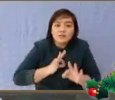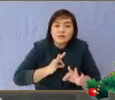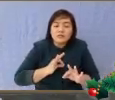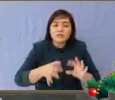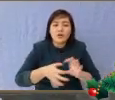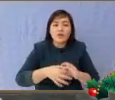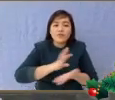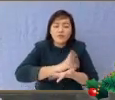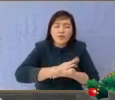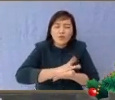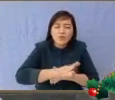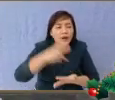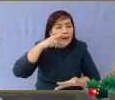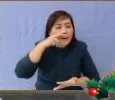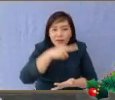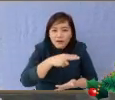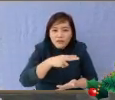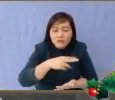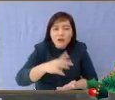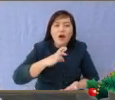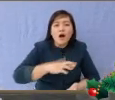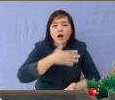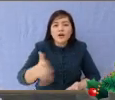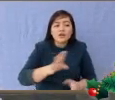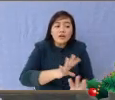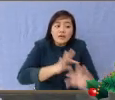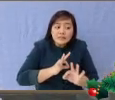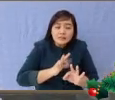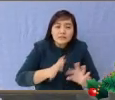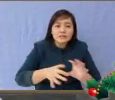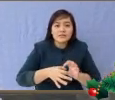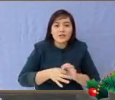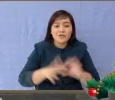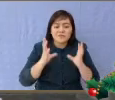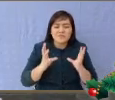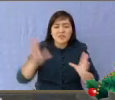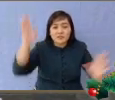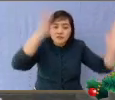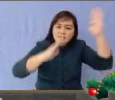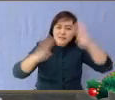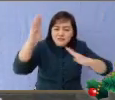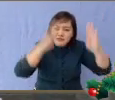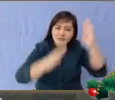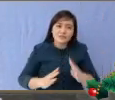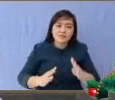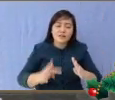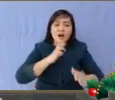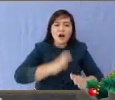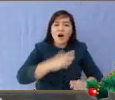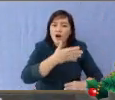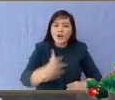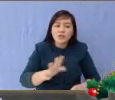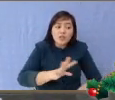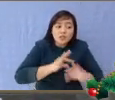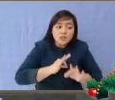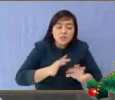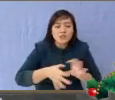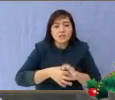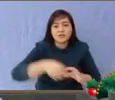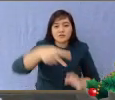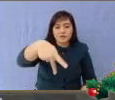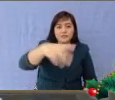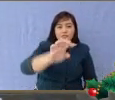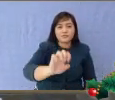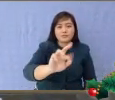pressure? Katakot-takot ba yung anumang affliction o persecution sa ibabaw ng mundong ito? The Bible says, whom